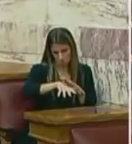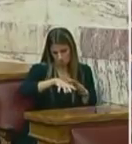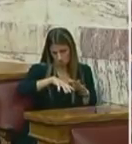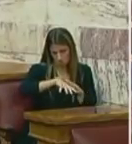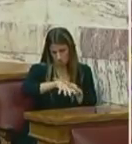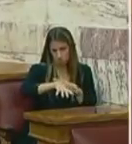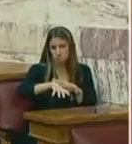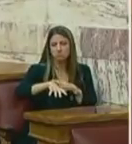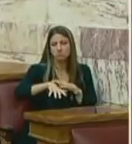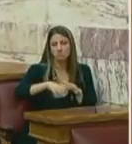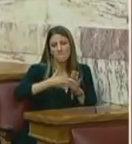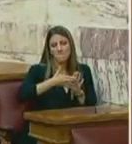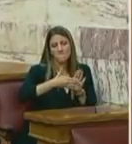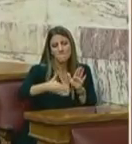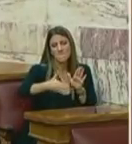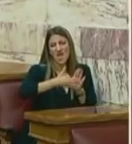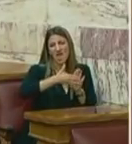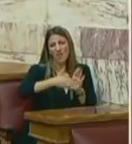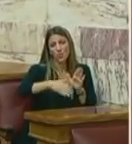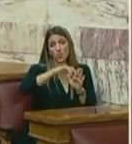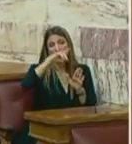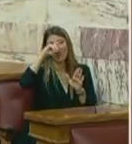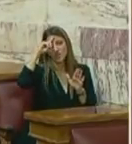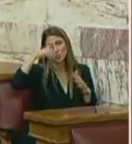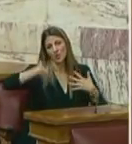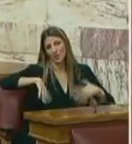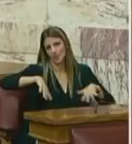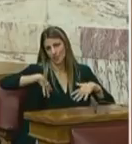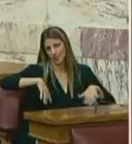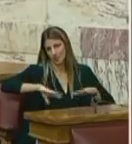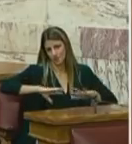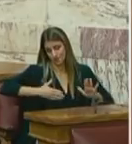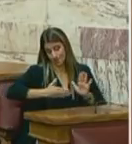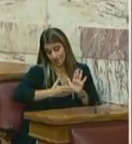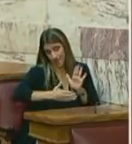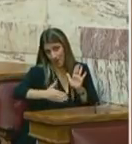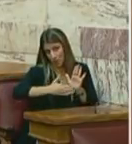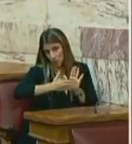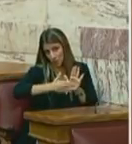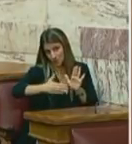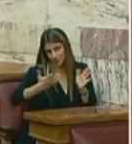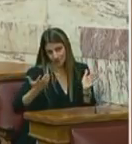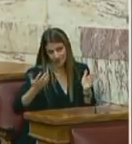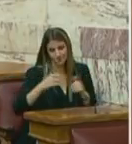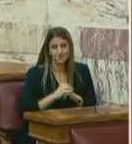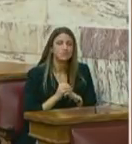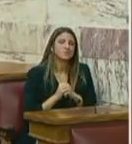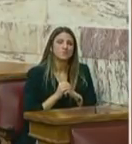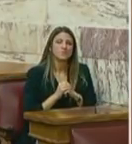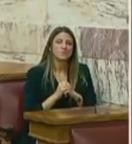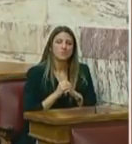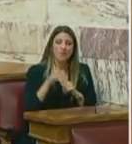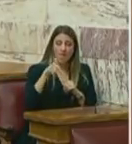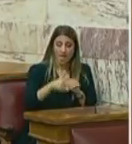ίσως της δυσκολότερης περίοδου της σύγχρονης ιστορίας μας. Και βρισκόμαστε στην αυγή μιας